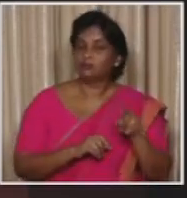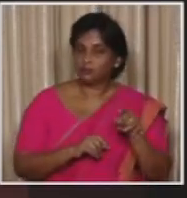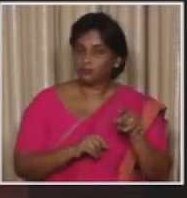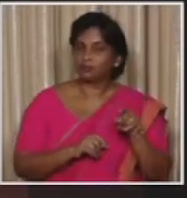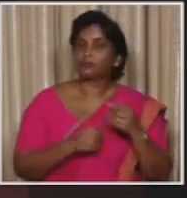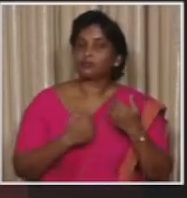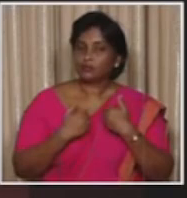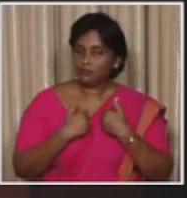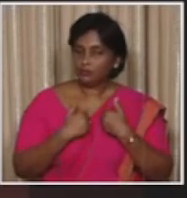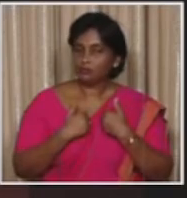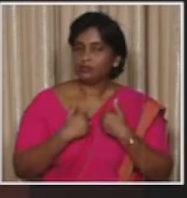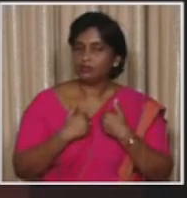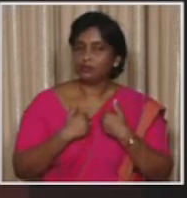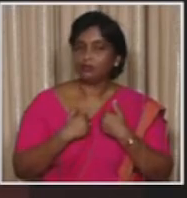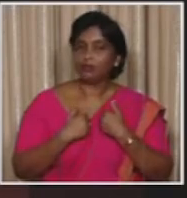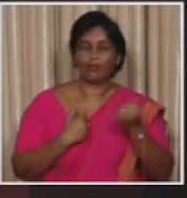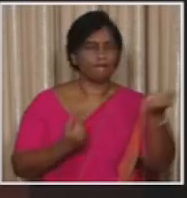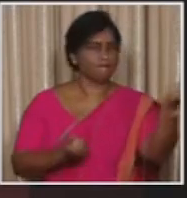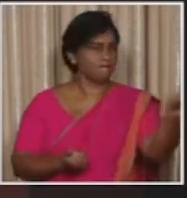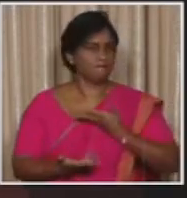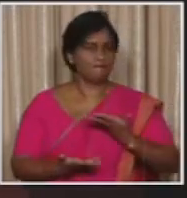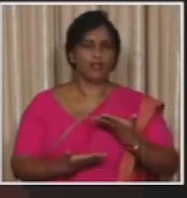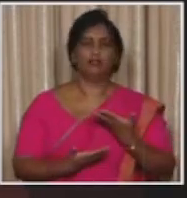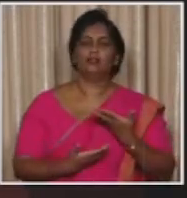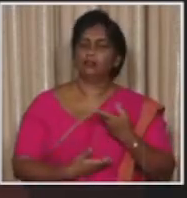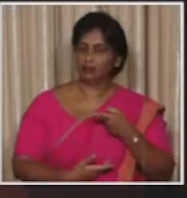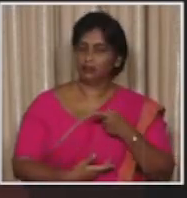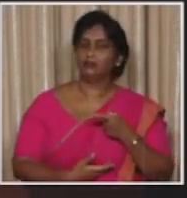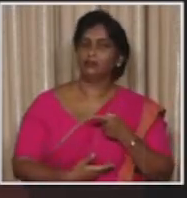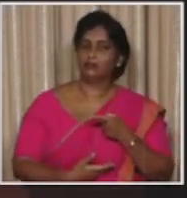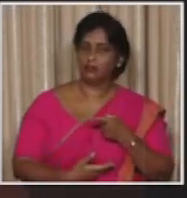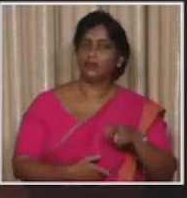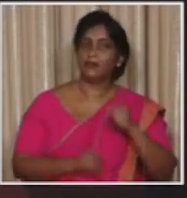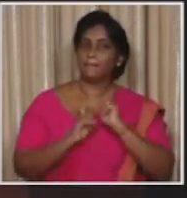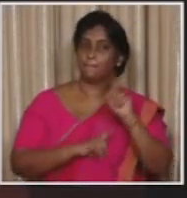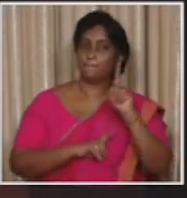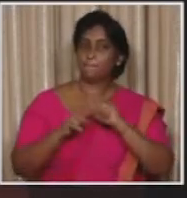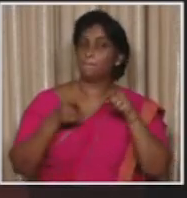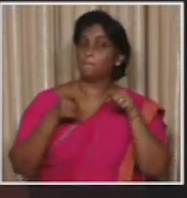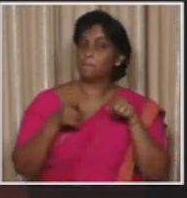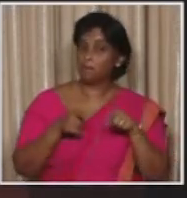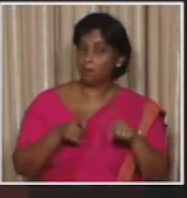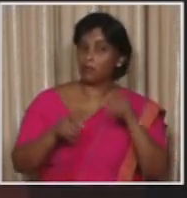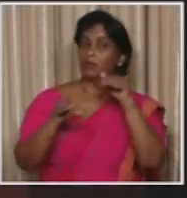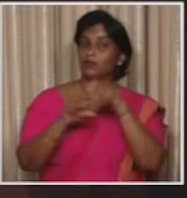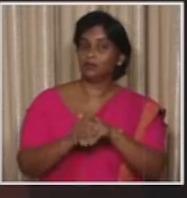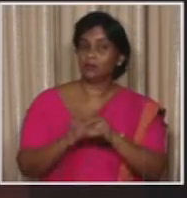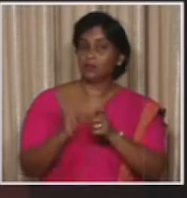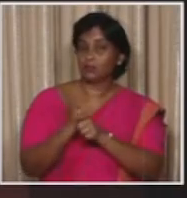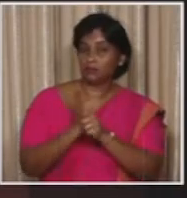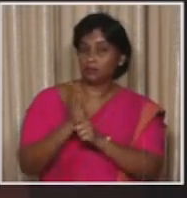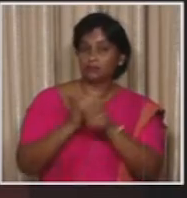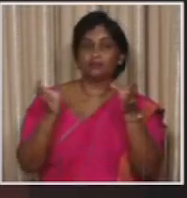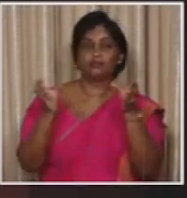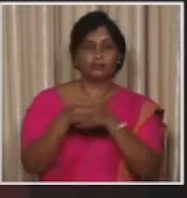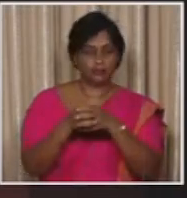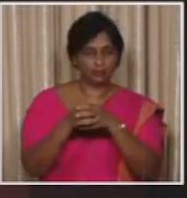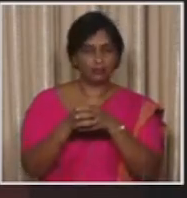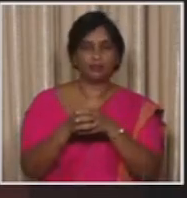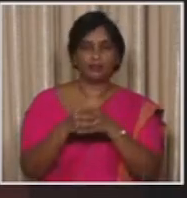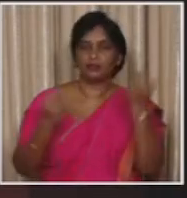අපිට ප්‍රහාර එල්ල කරන්නට මේ පාර්ලිමේන්තුව තුළම ඉන්න මැර කණ්ඩායම්